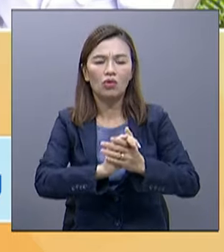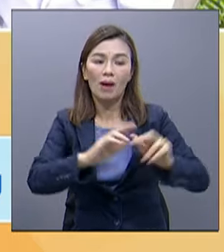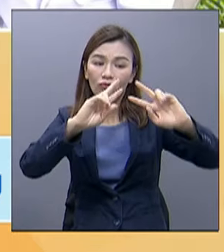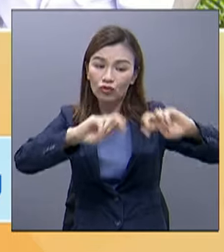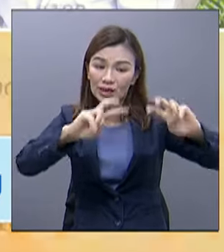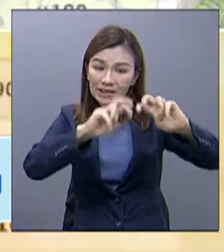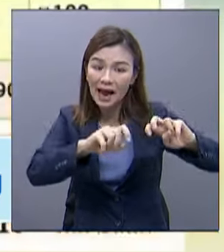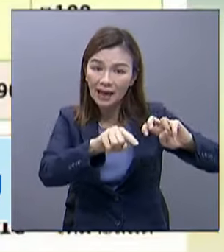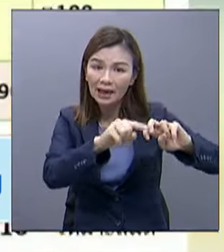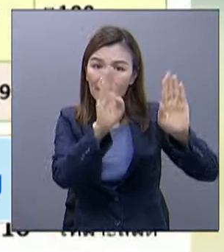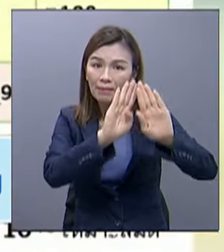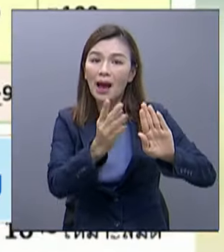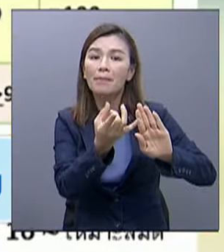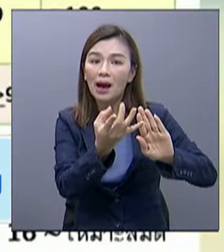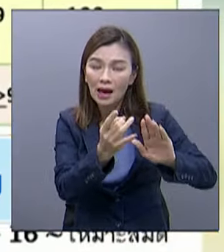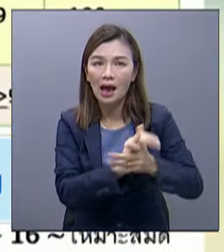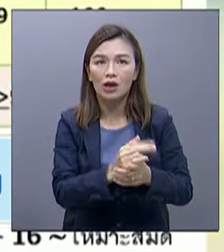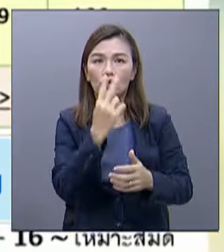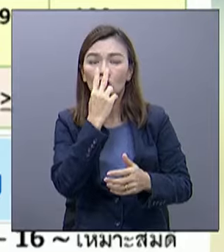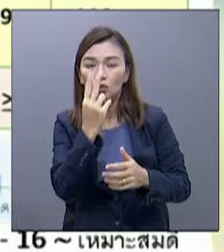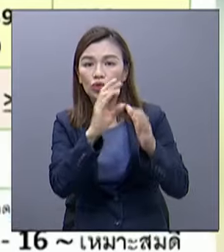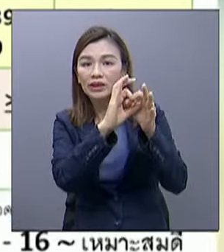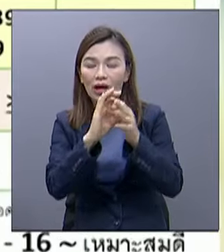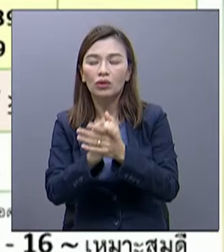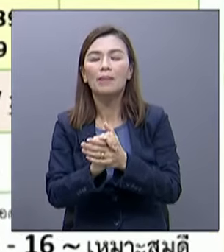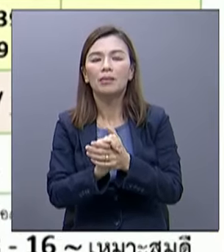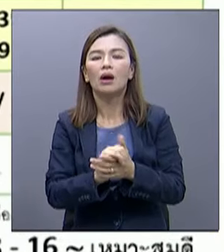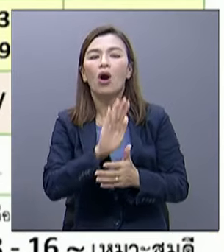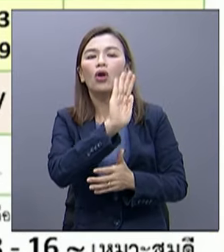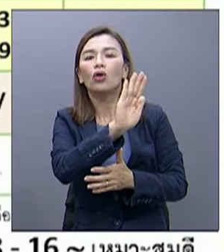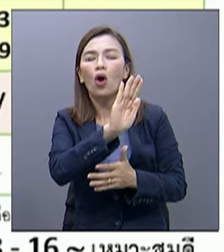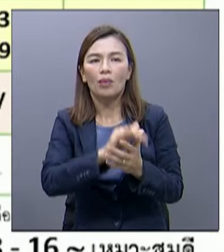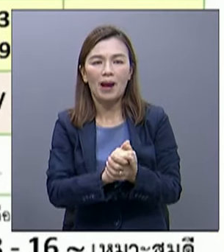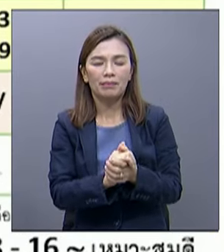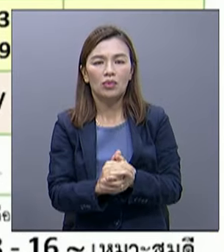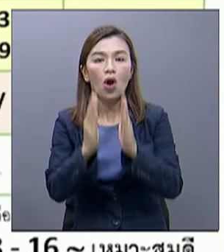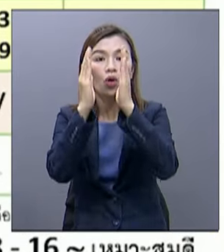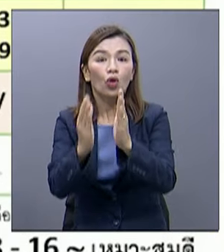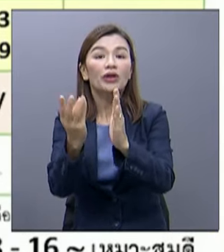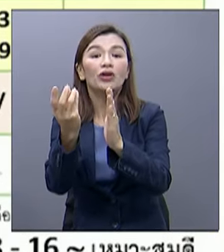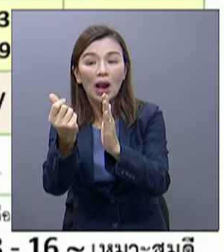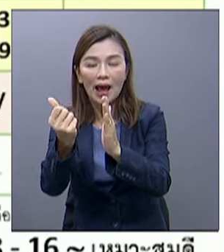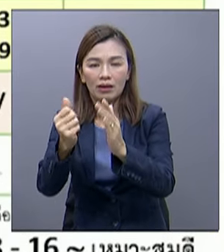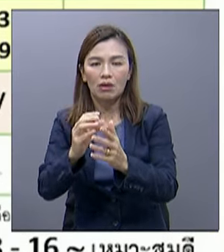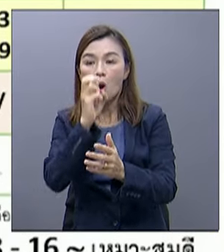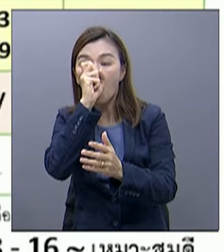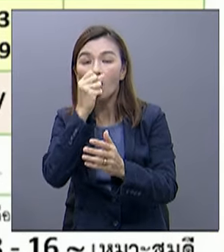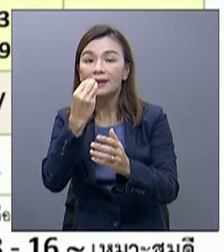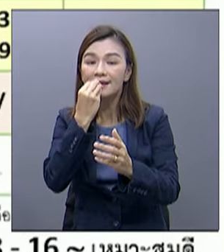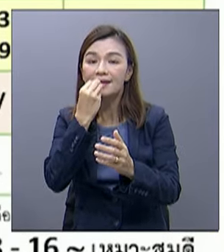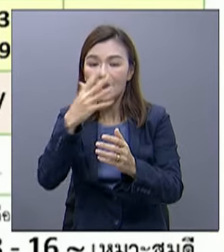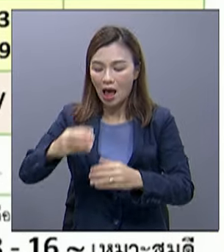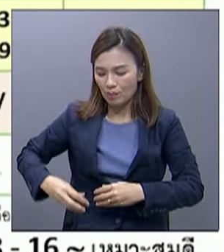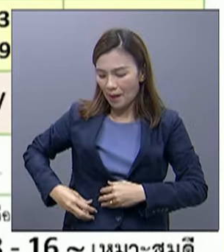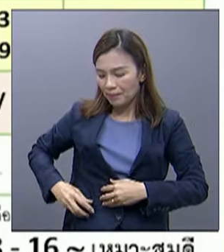อ้าเช่นเป็นเรื่องของในเซลล์ในสัทดลองหรือคุณทดลองคนในกี่คนแล้วผลเป็นยังไงอะไรอย่าเงี้ยอันนี้จะต้องมีการบอก